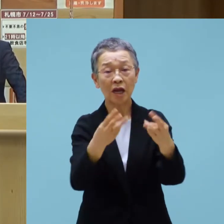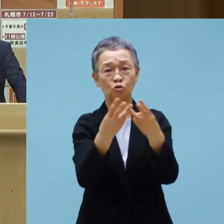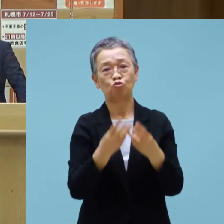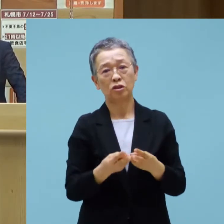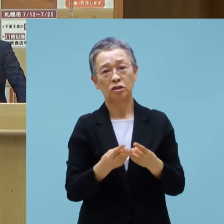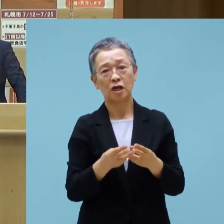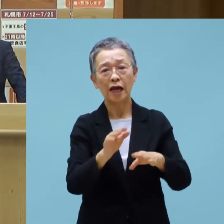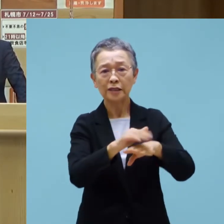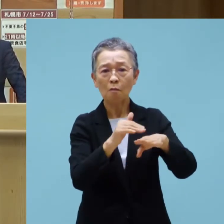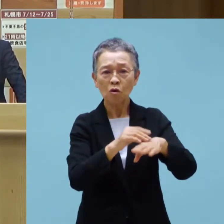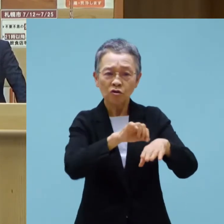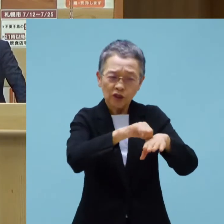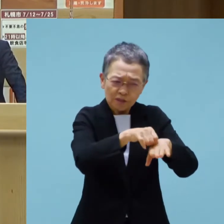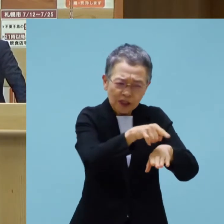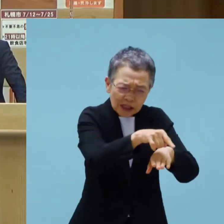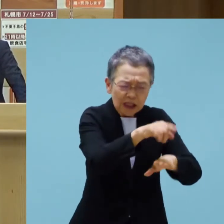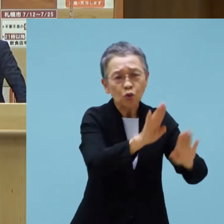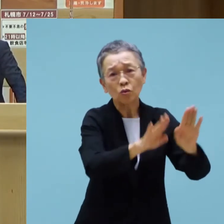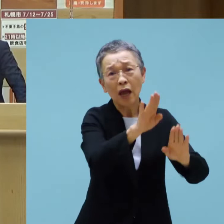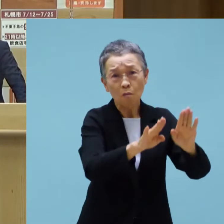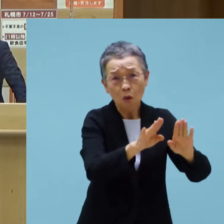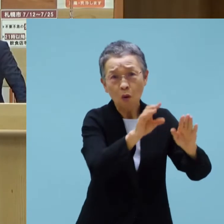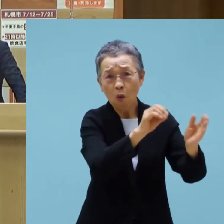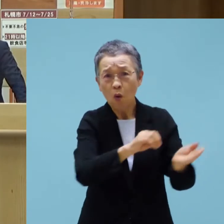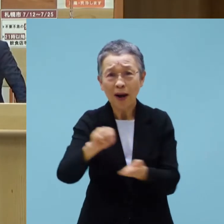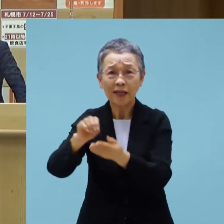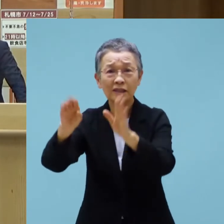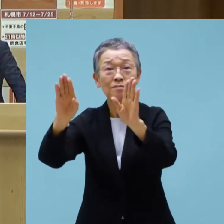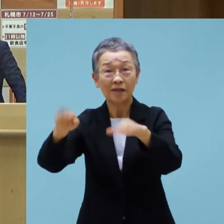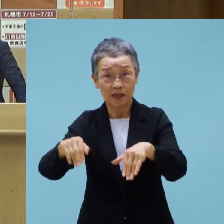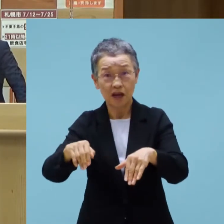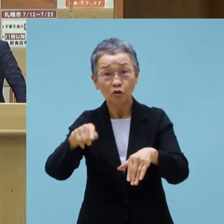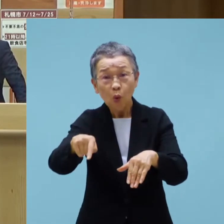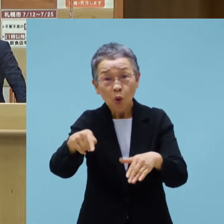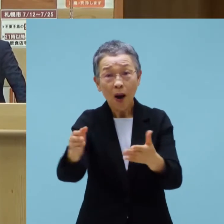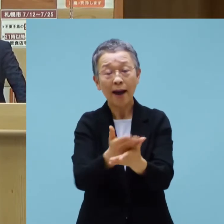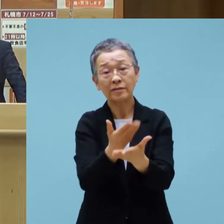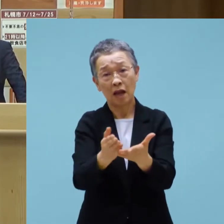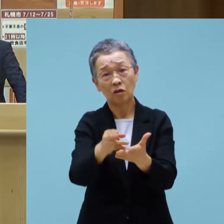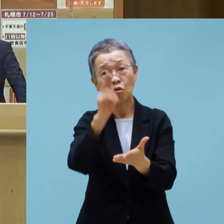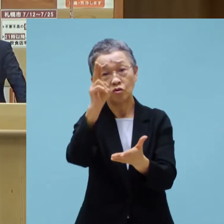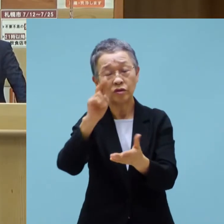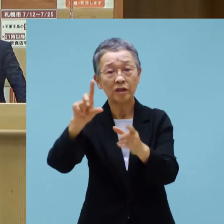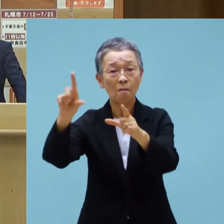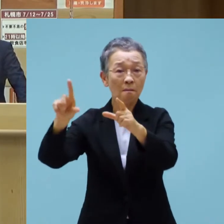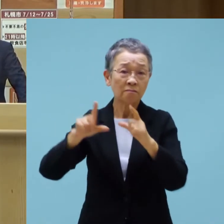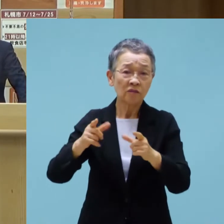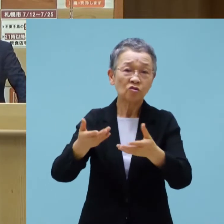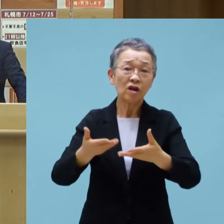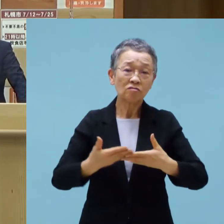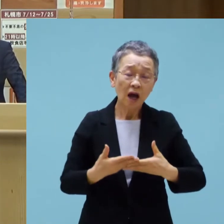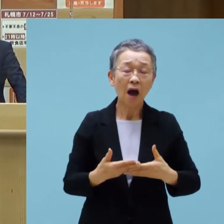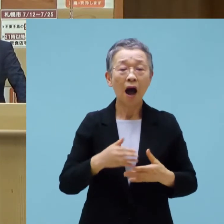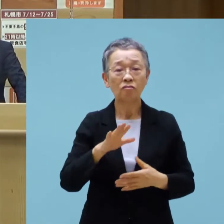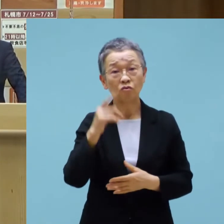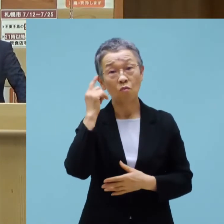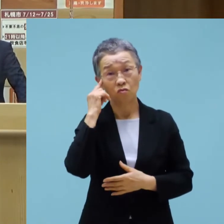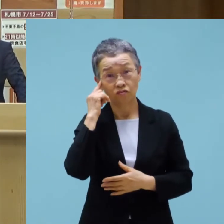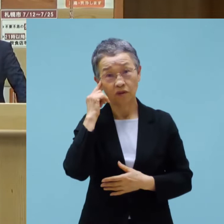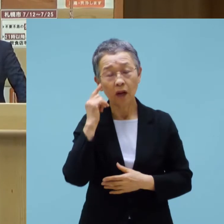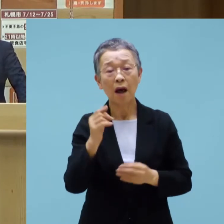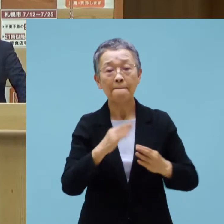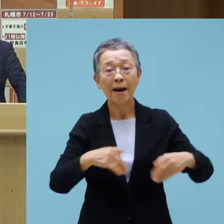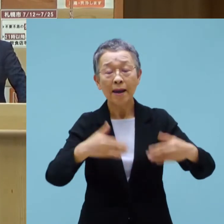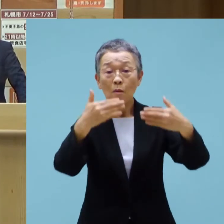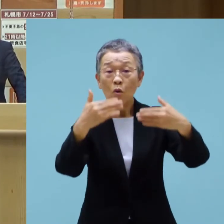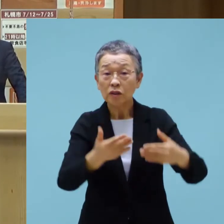接お伝えしましたので、まあ、そこをどう判断されるかということに尽きるんだと思うんですが、 やはりまん延防止等重点措置っていうあ